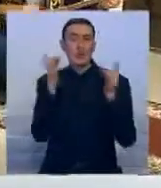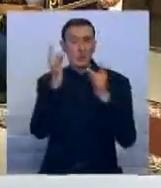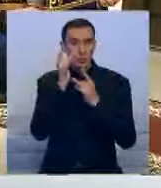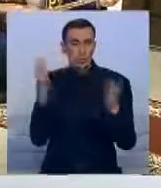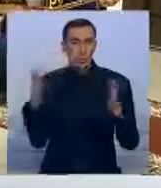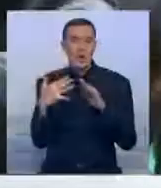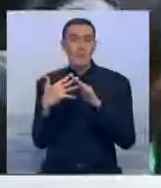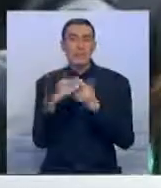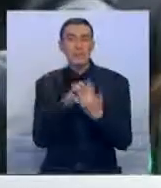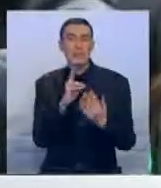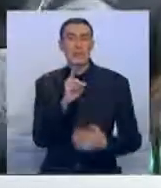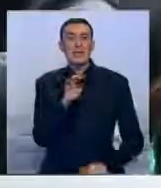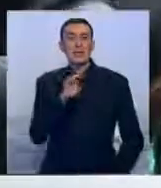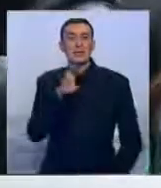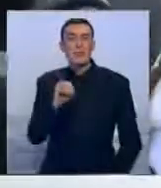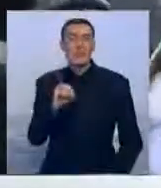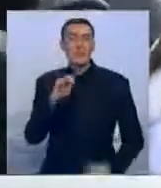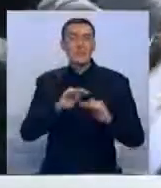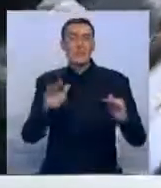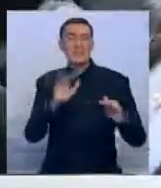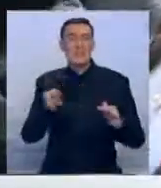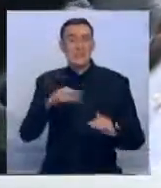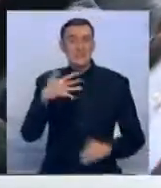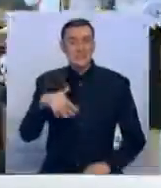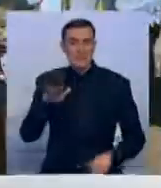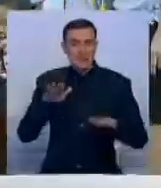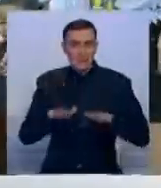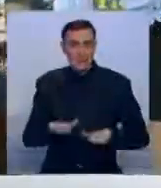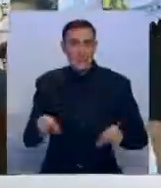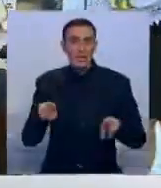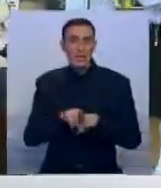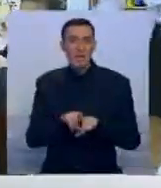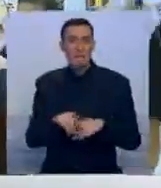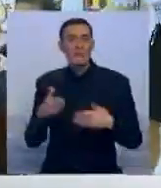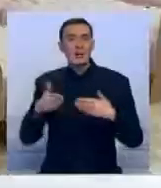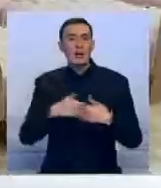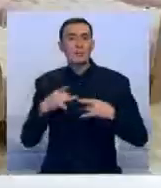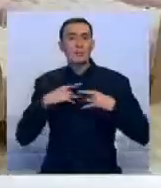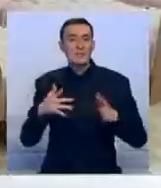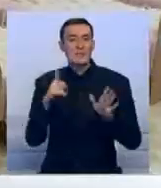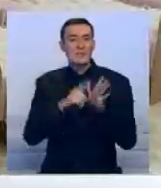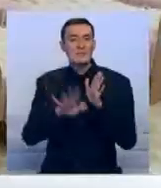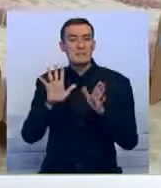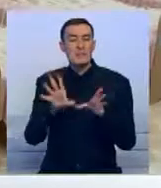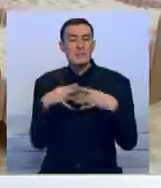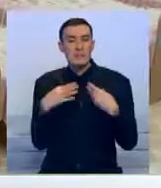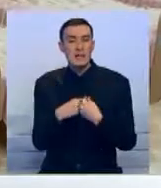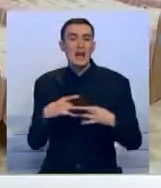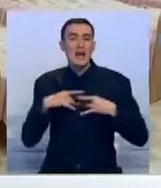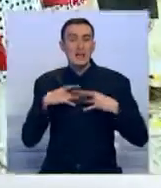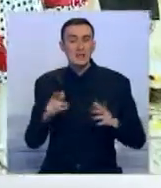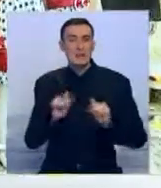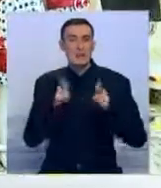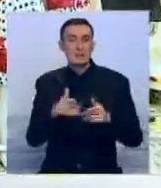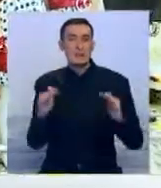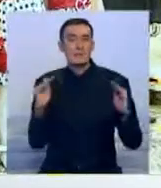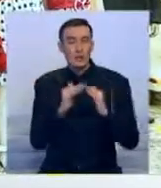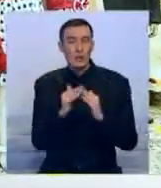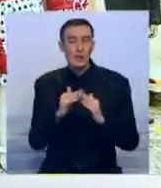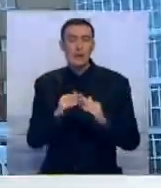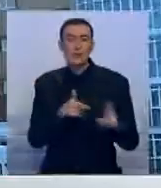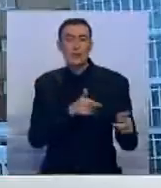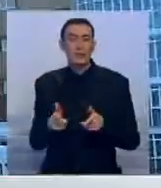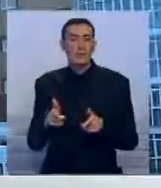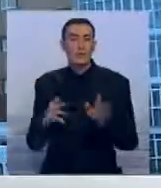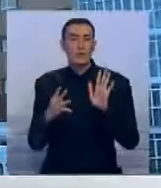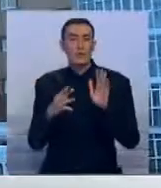культуры. В поселке Кентубек построили детский сад на 50 мест. Также в канун праздника 75 семей отметили новоселье. Подрядчики сдали